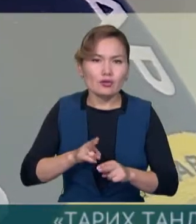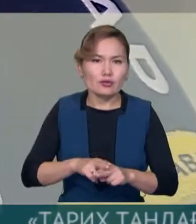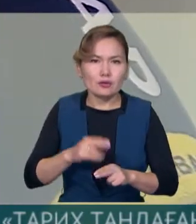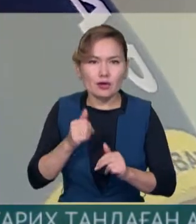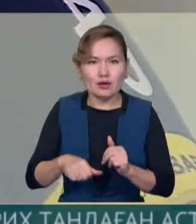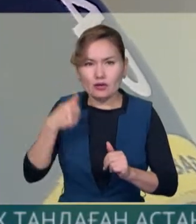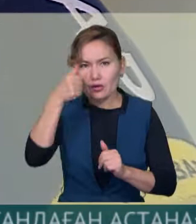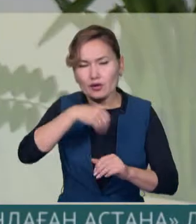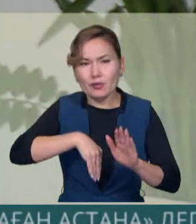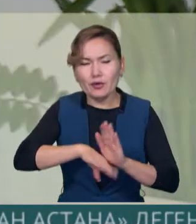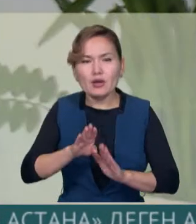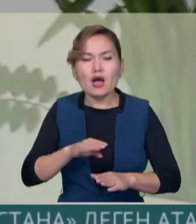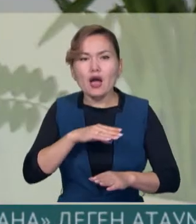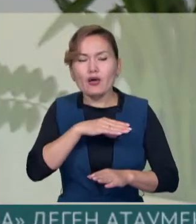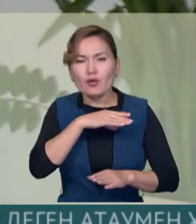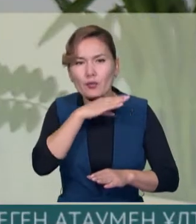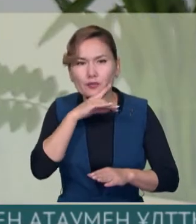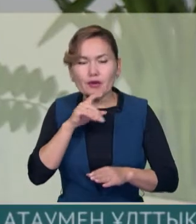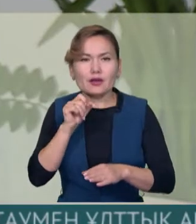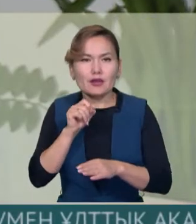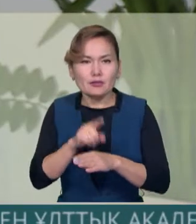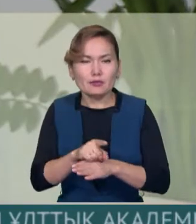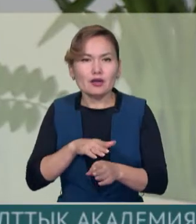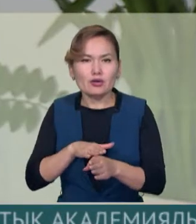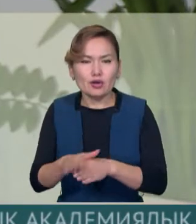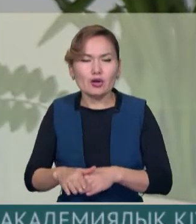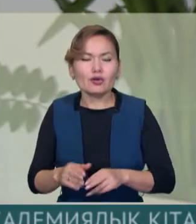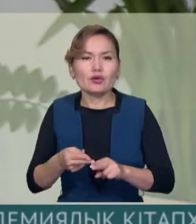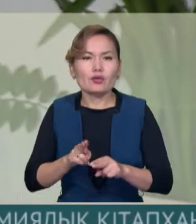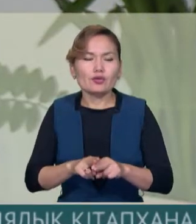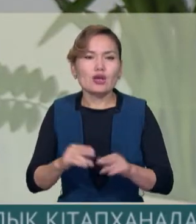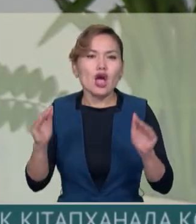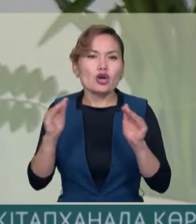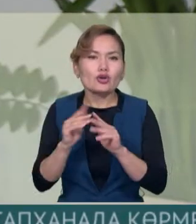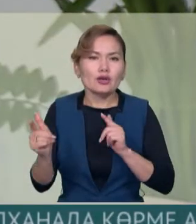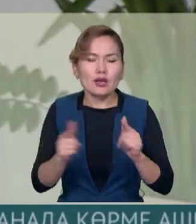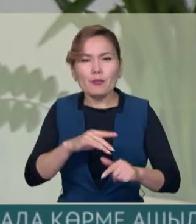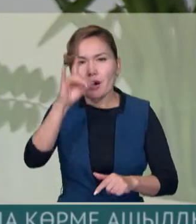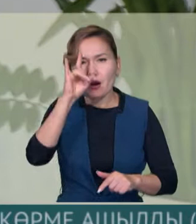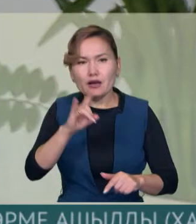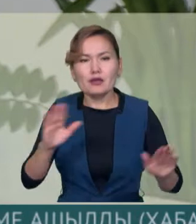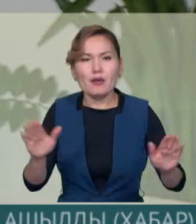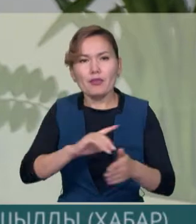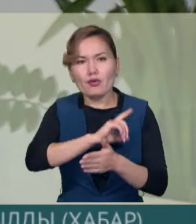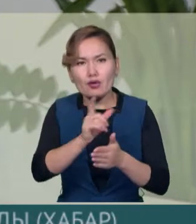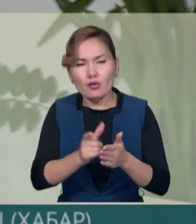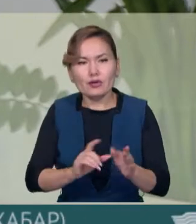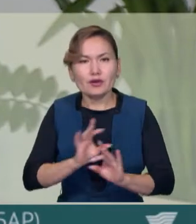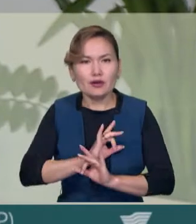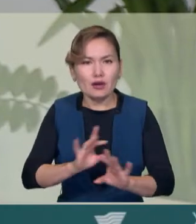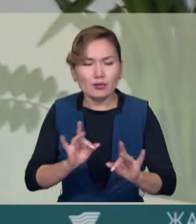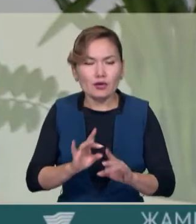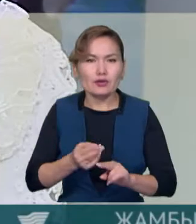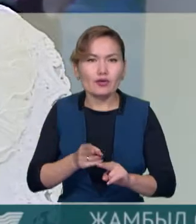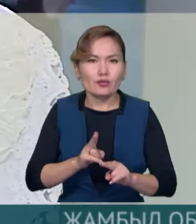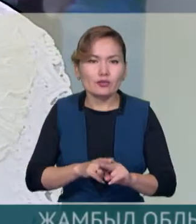келеді. Берілген тапсырмаларды орындайды және өздері дайындалып келеді. Жаңа балалар қазақша ән айтады, қазақша өлең оқиды, өздерінің шығарған